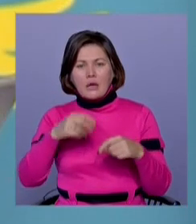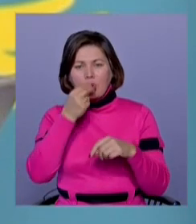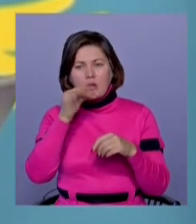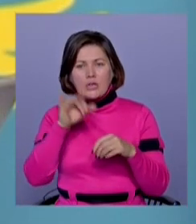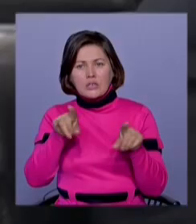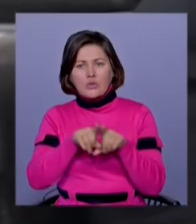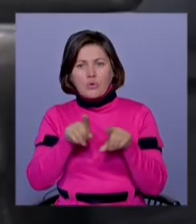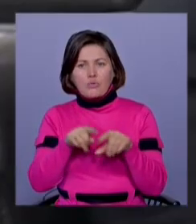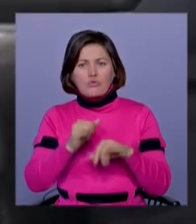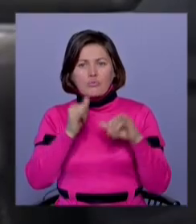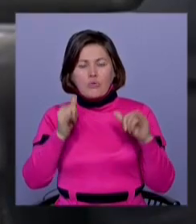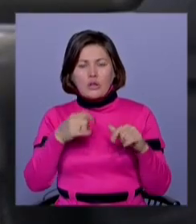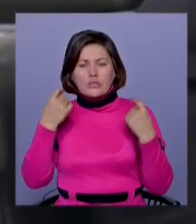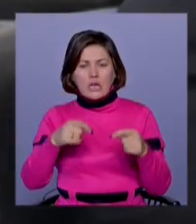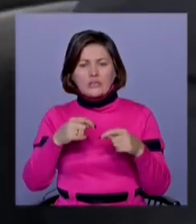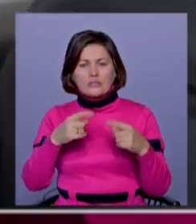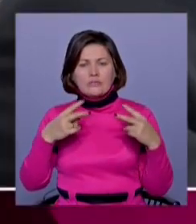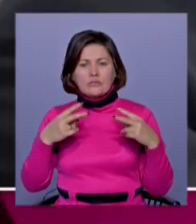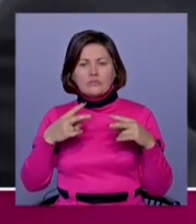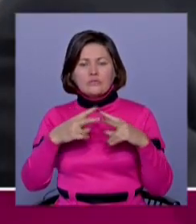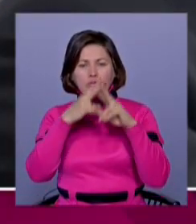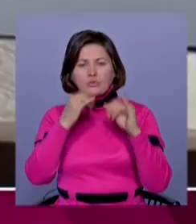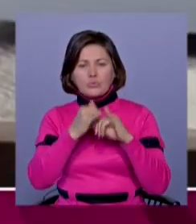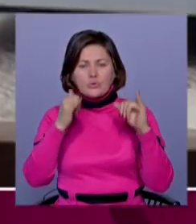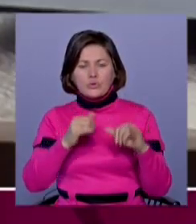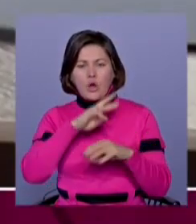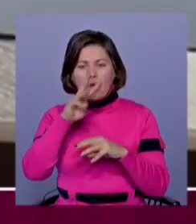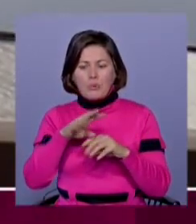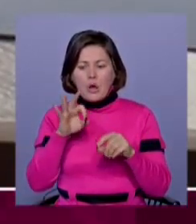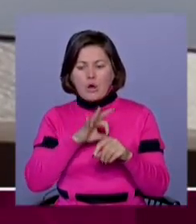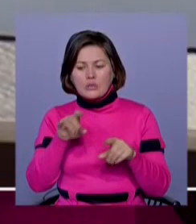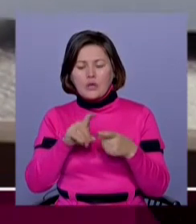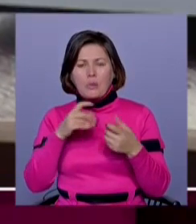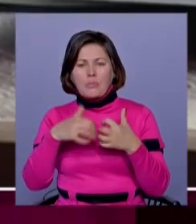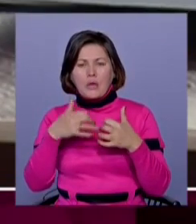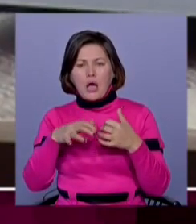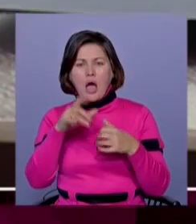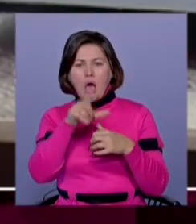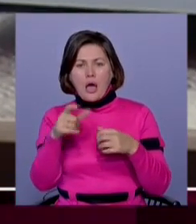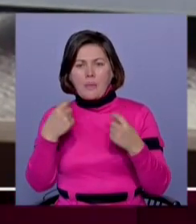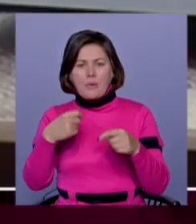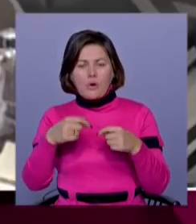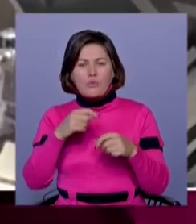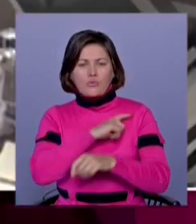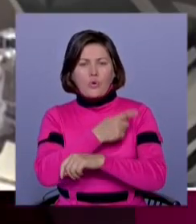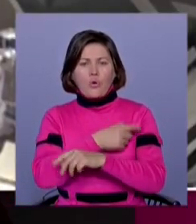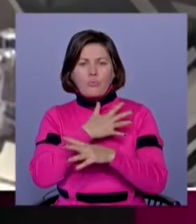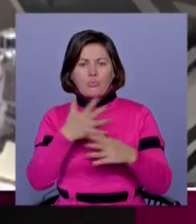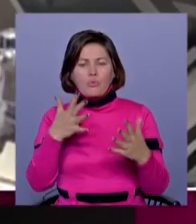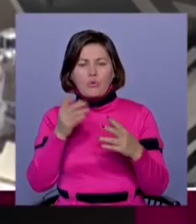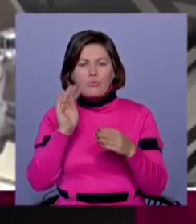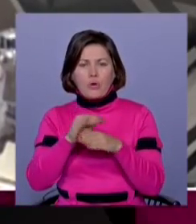өнімдермен молайту, сауда инфрақұрылымын дамыту және делдалдарды жою бағытындағы жұмыстарды күшейтуді тапсырды. Әсіресе